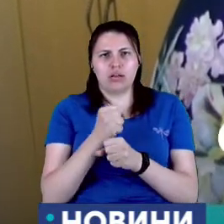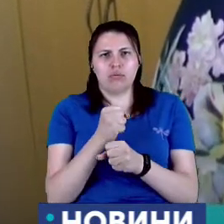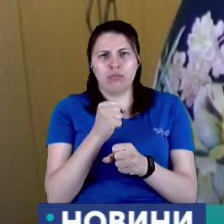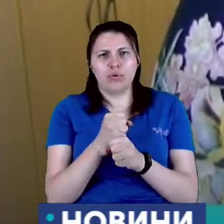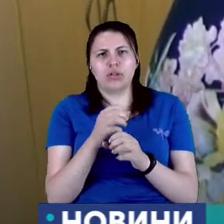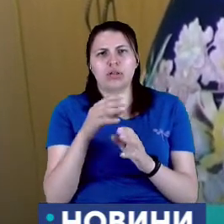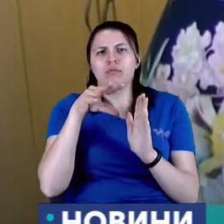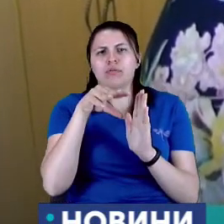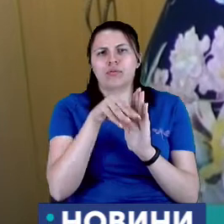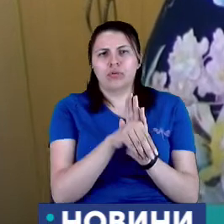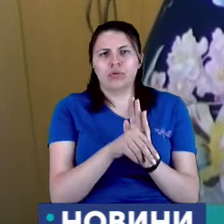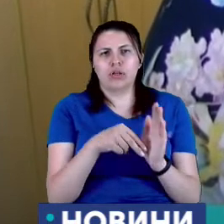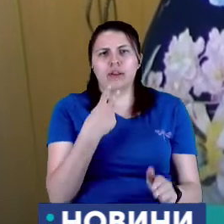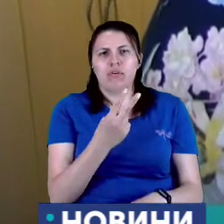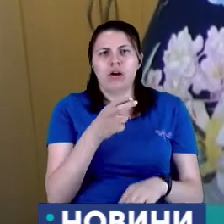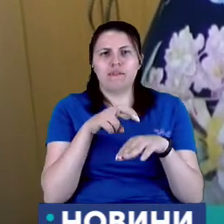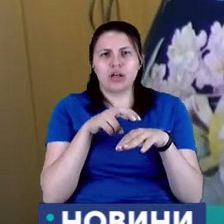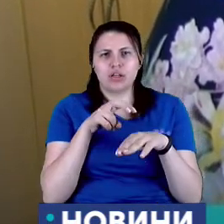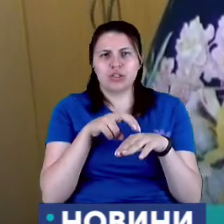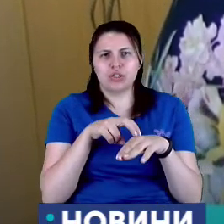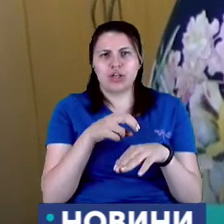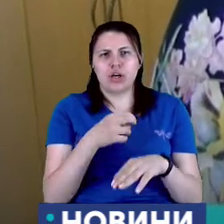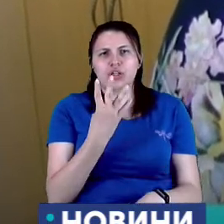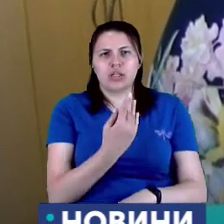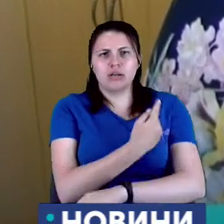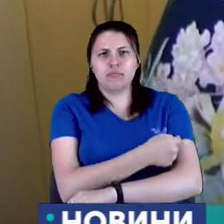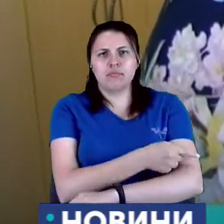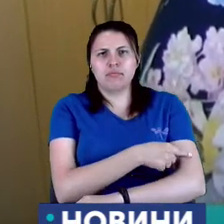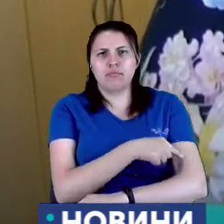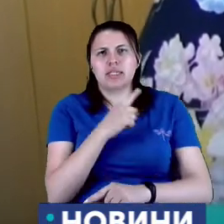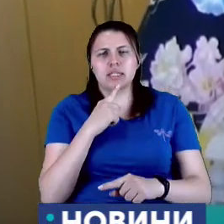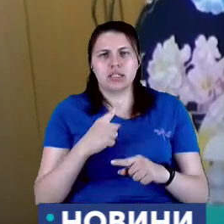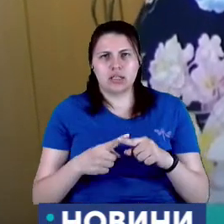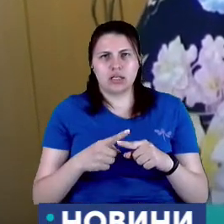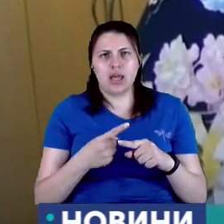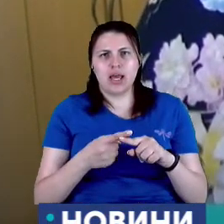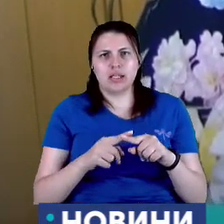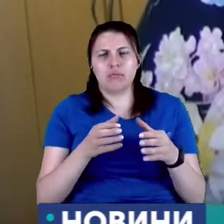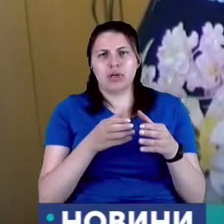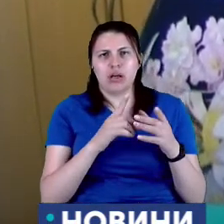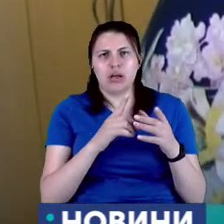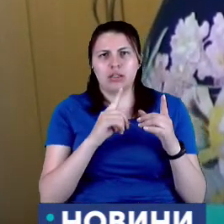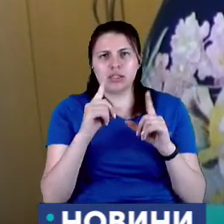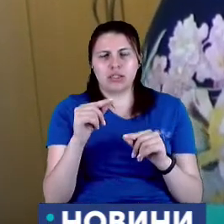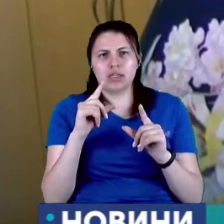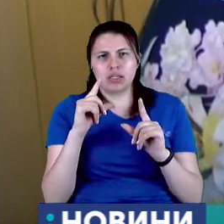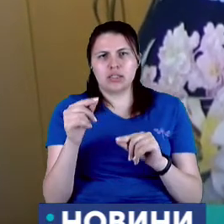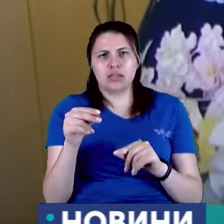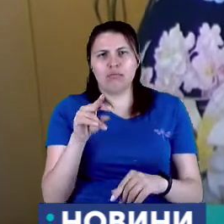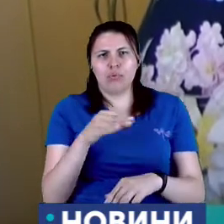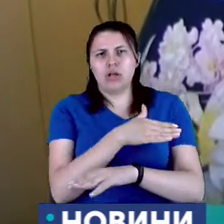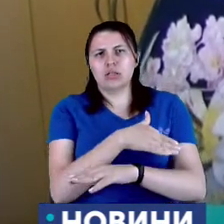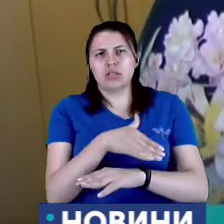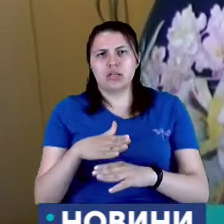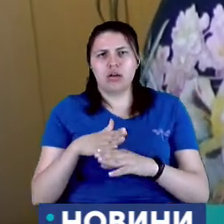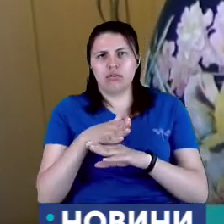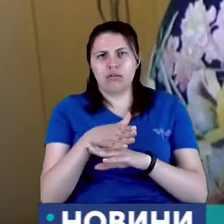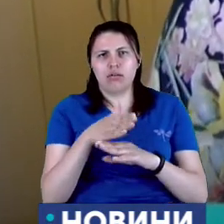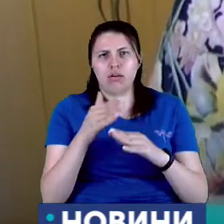два врача і чотири медсестри. Ці бригади вони їздять по адресам на дом і роблять